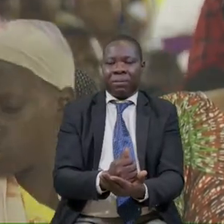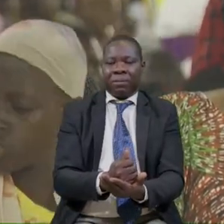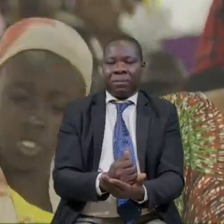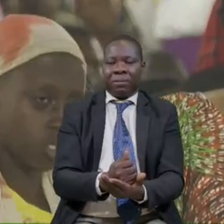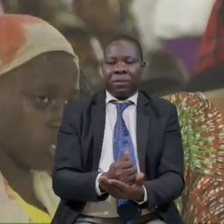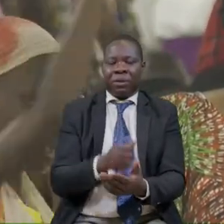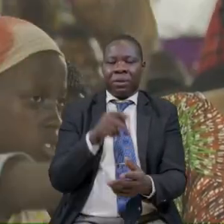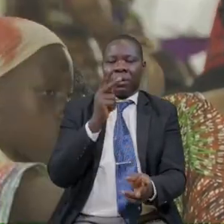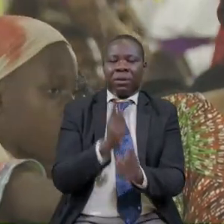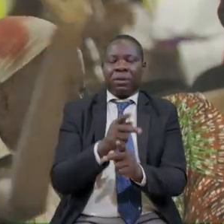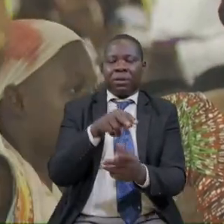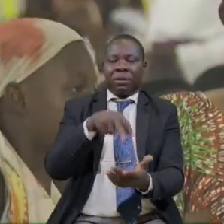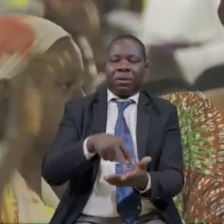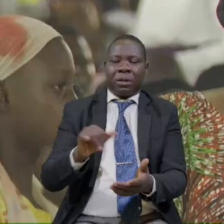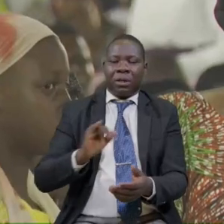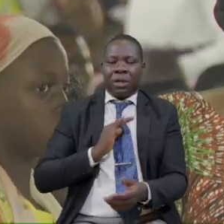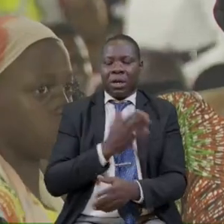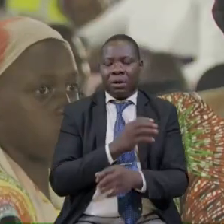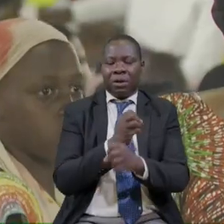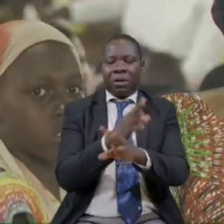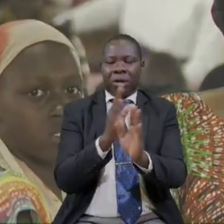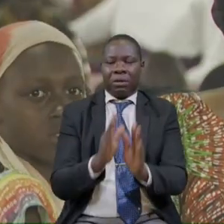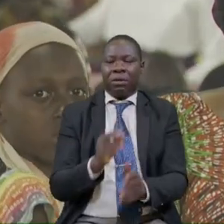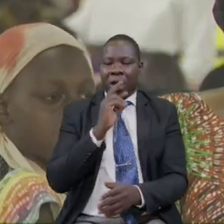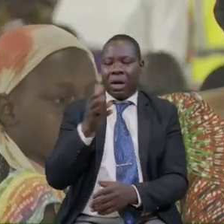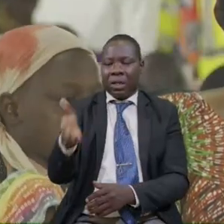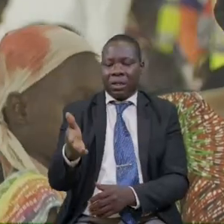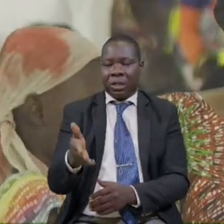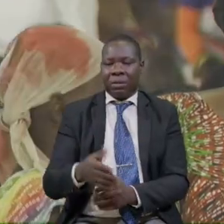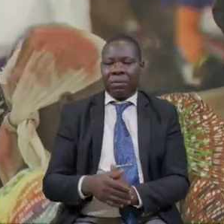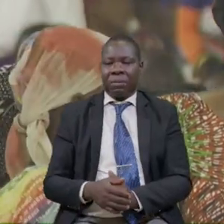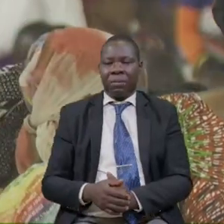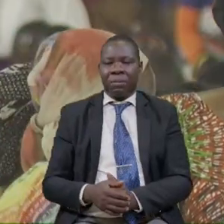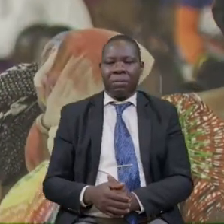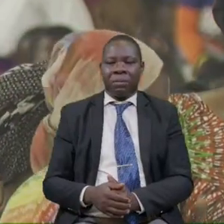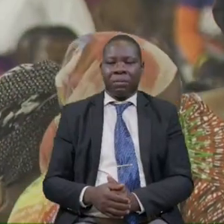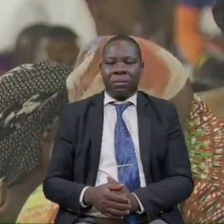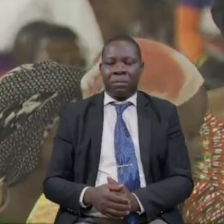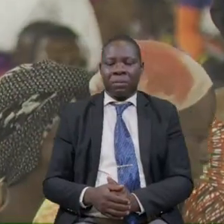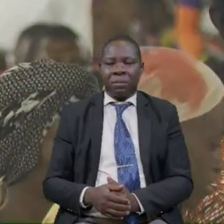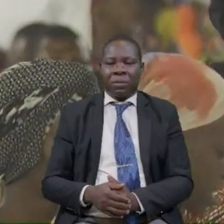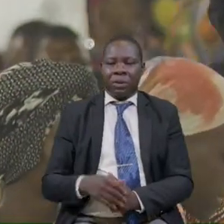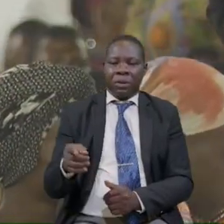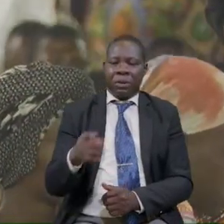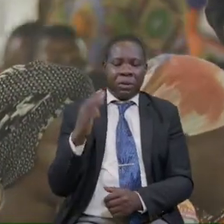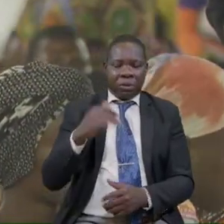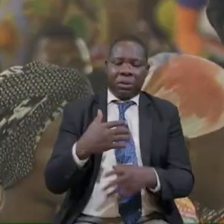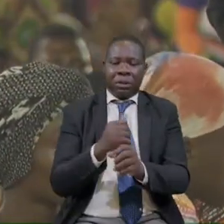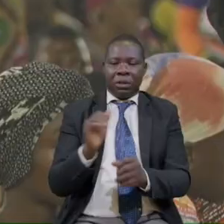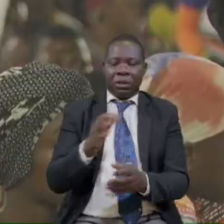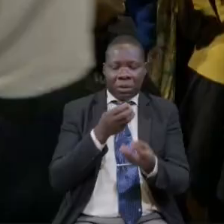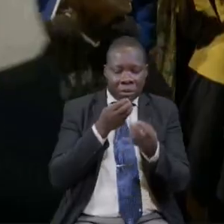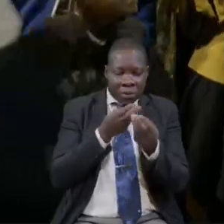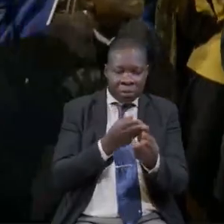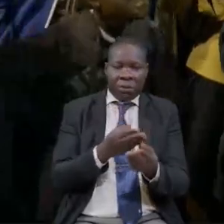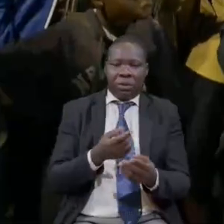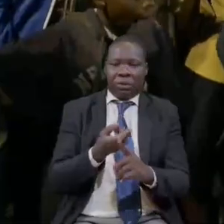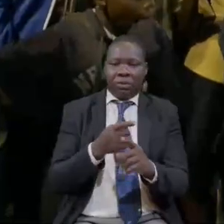Toujours debout, nos conseillers viendront vers vous et vont prendre toutes